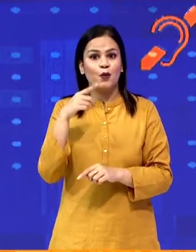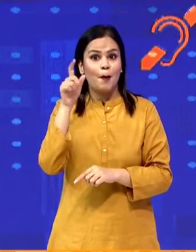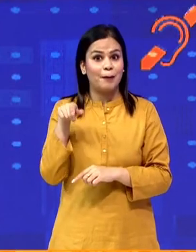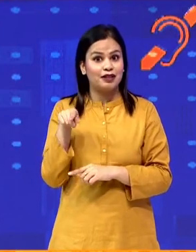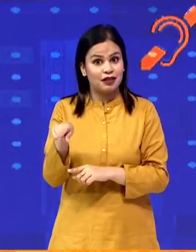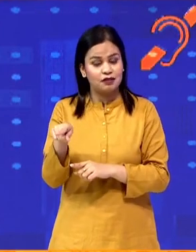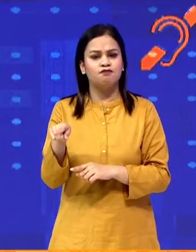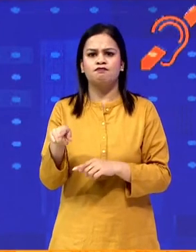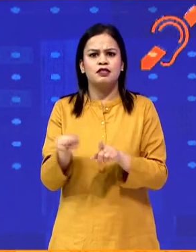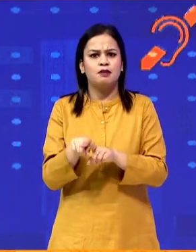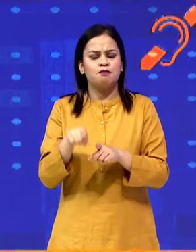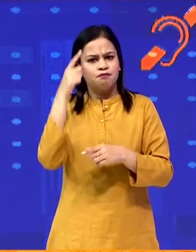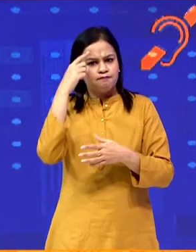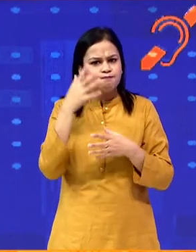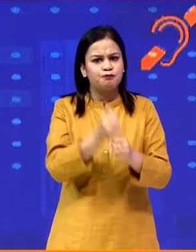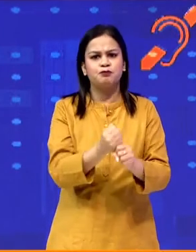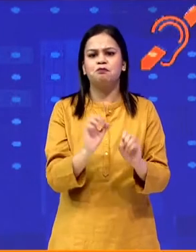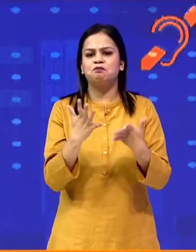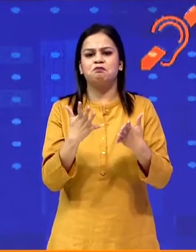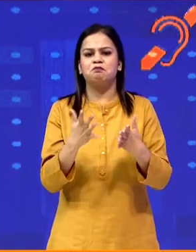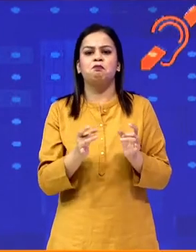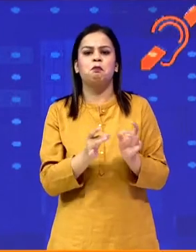बेवफा निकली